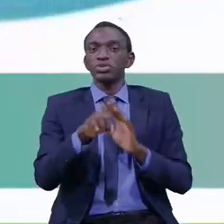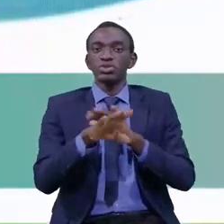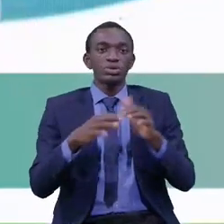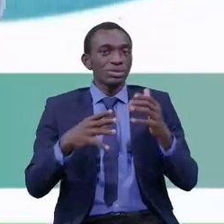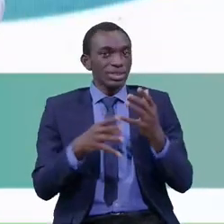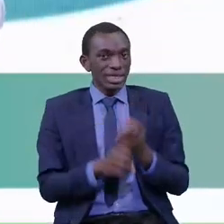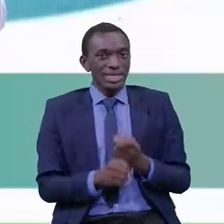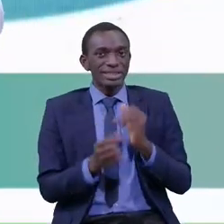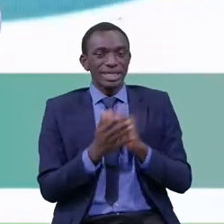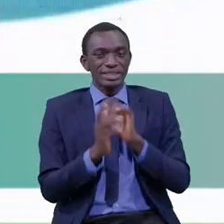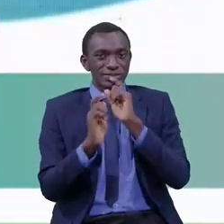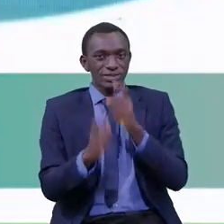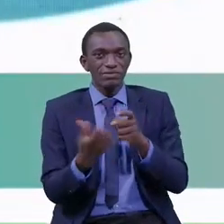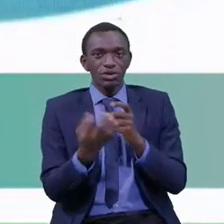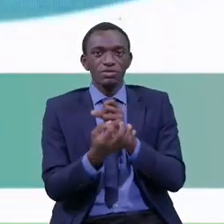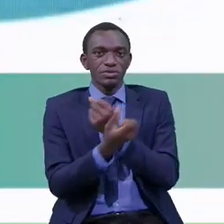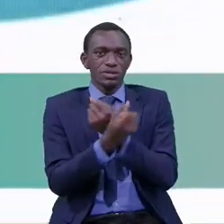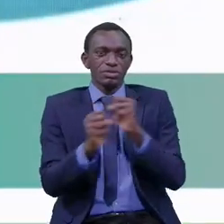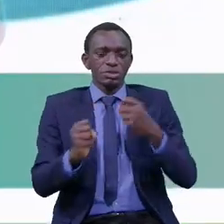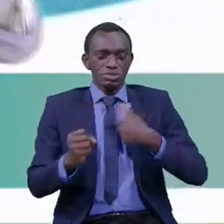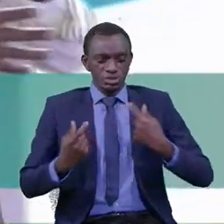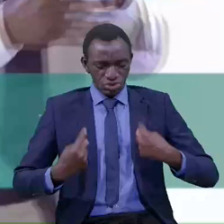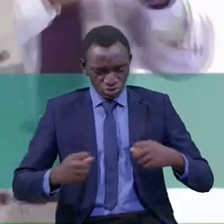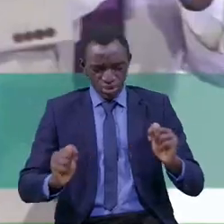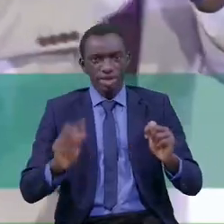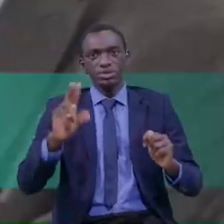Car on n'a pas ce don du salut en essayant.